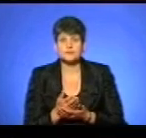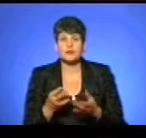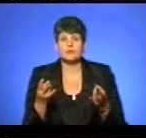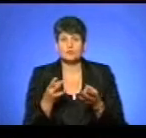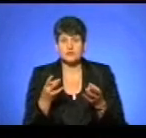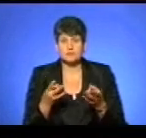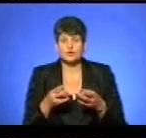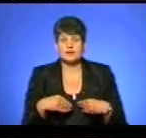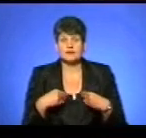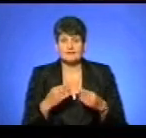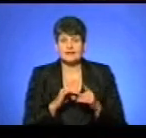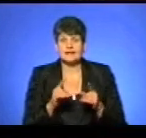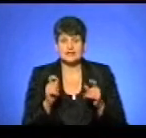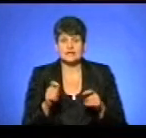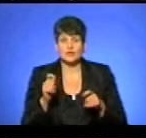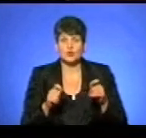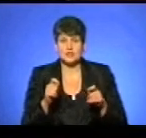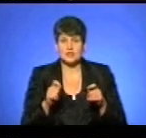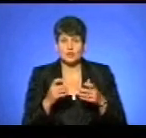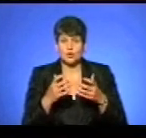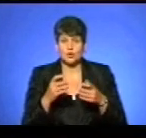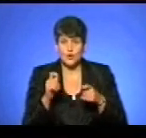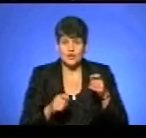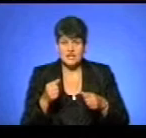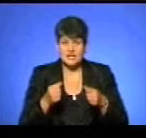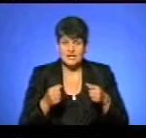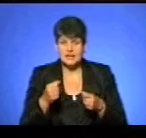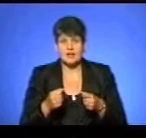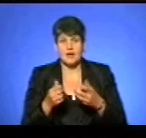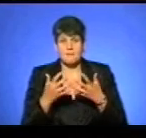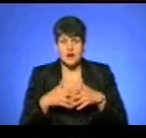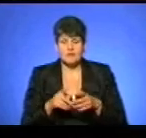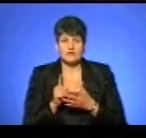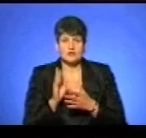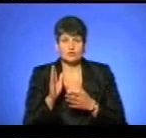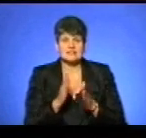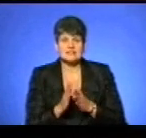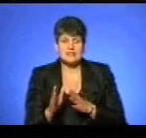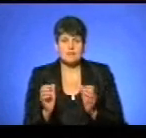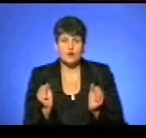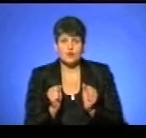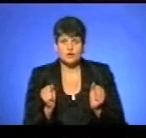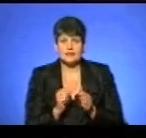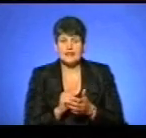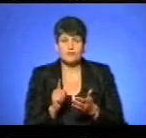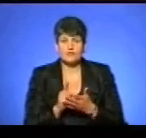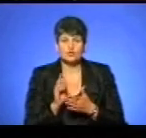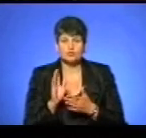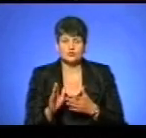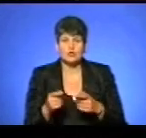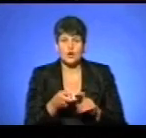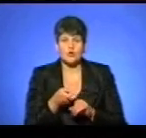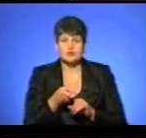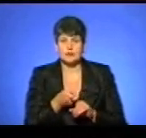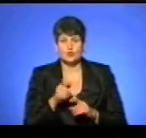потрібно вже давати не тільки доїльний апарат, а повинна бути система охолодження, тобто не повинно бути контакту людини